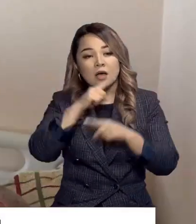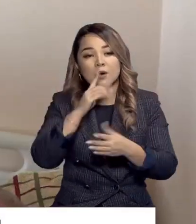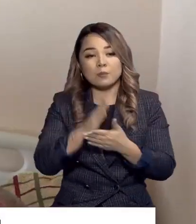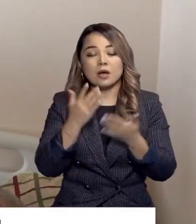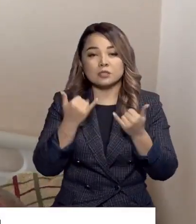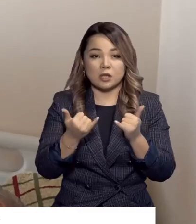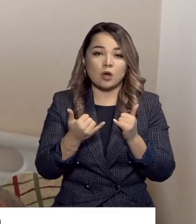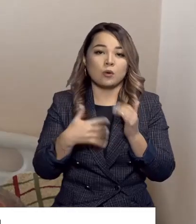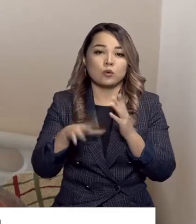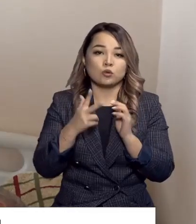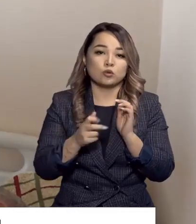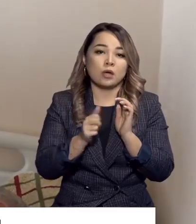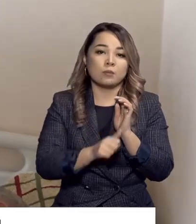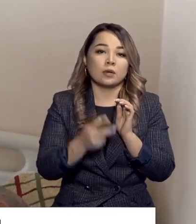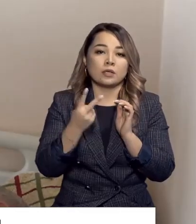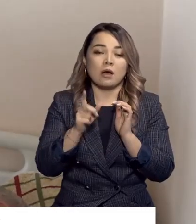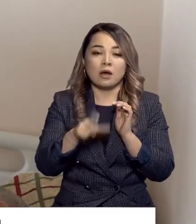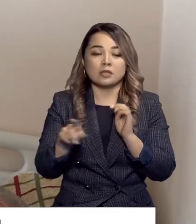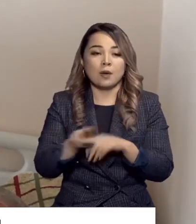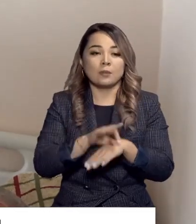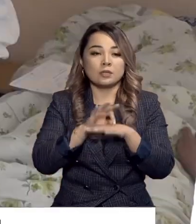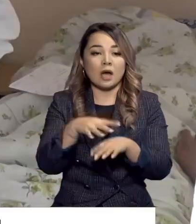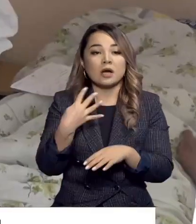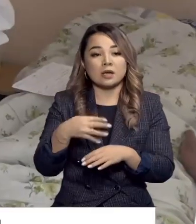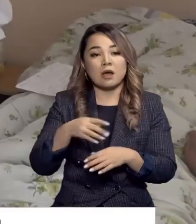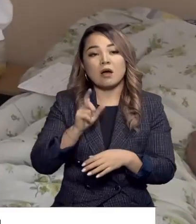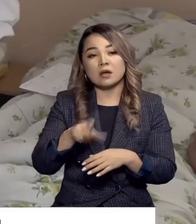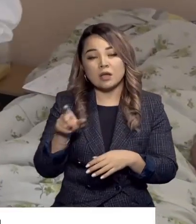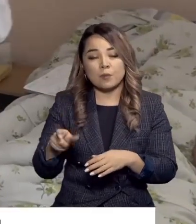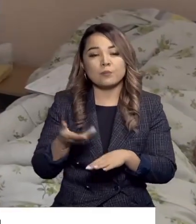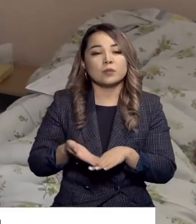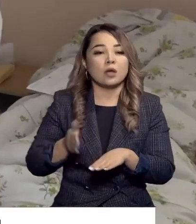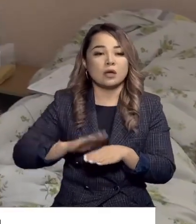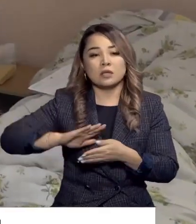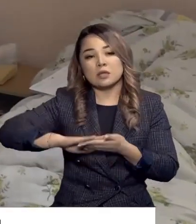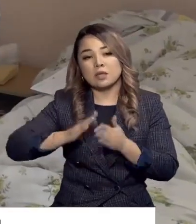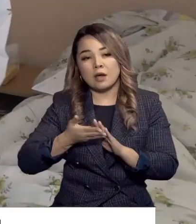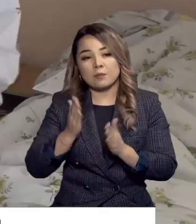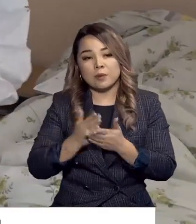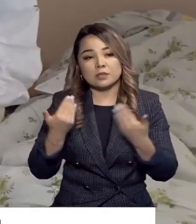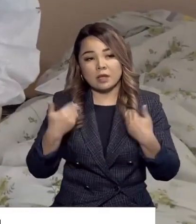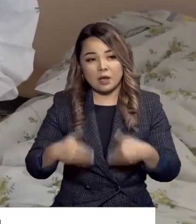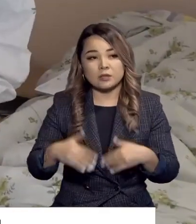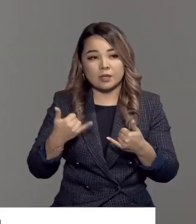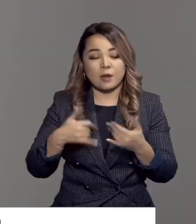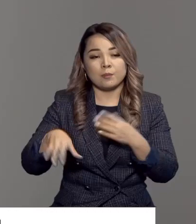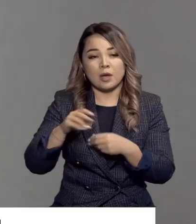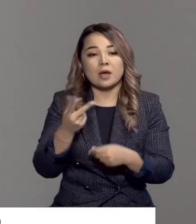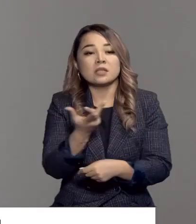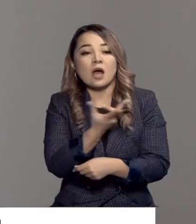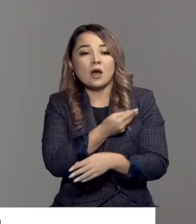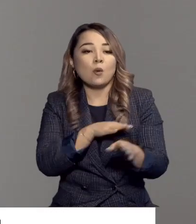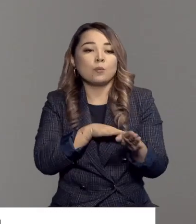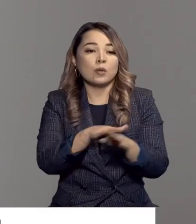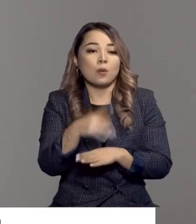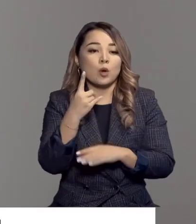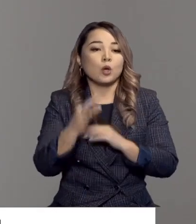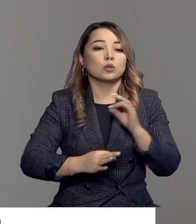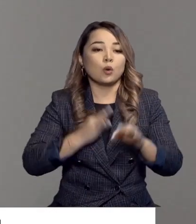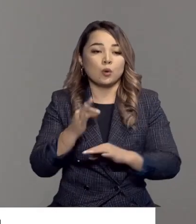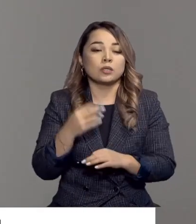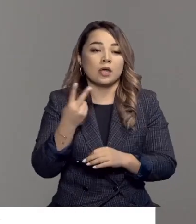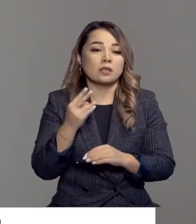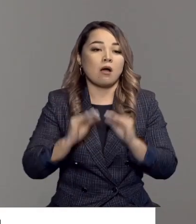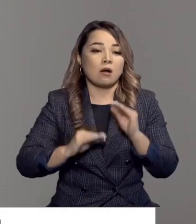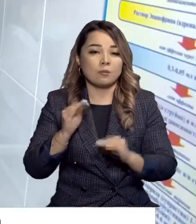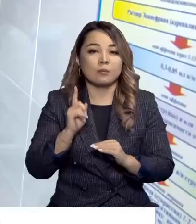Стационарларда 362 науқас емделіп жатыр. 40 пациенттің жағдайы ауыр, дейді дәрігерлер. Мегаполистегі жаппай вакциналауға келсек, бір тәулікте екі